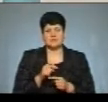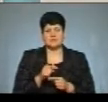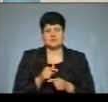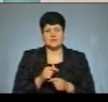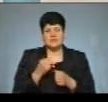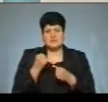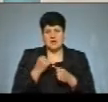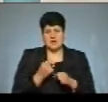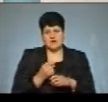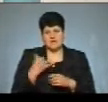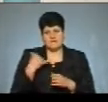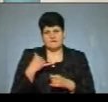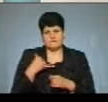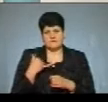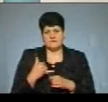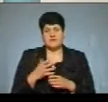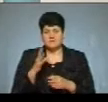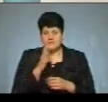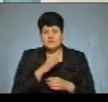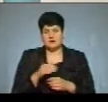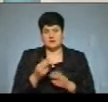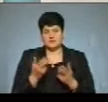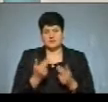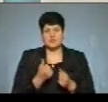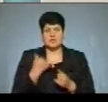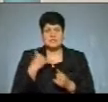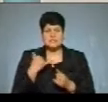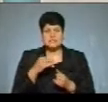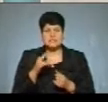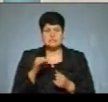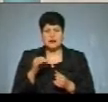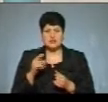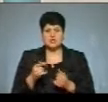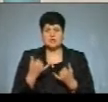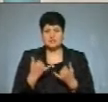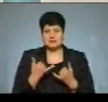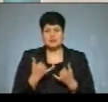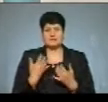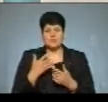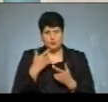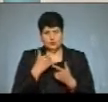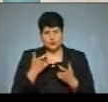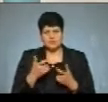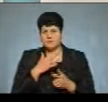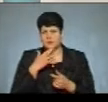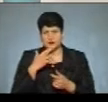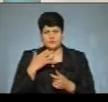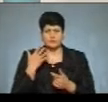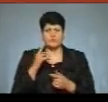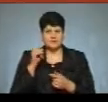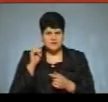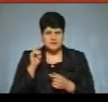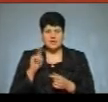цей тягар викликів. Ну, але встигають, звичайно. Диспетчер зараз уже, диспетчера попереджають. Ну, вже, напевно, всім то